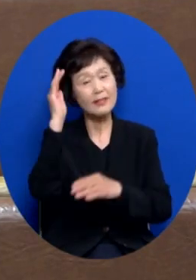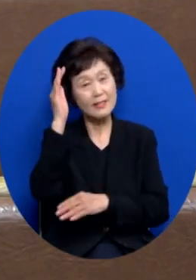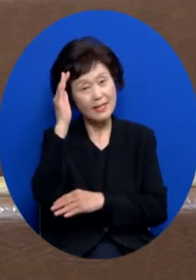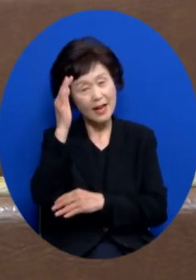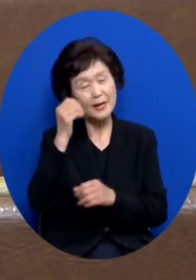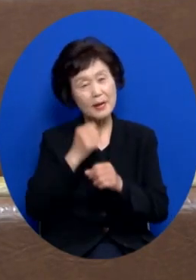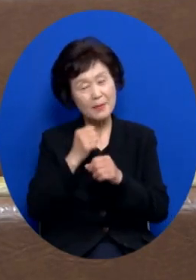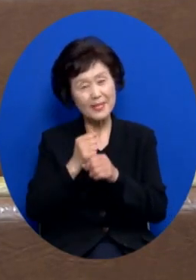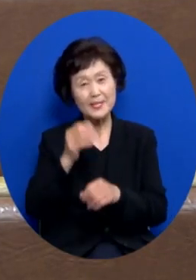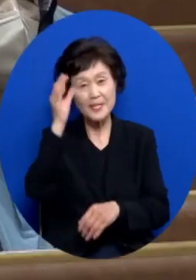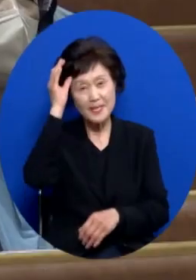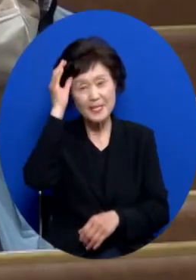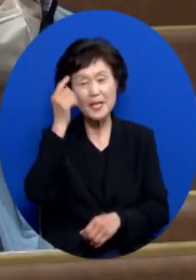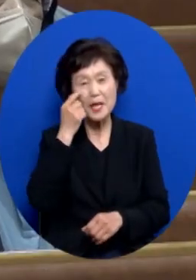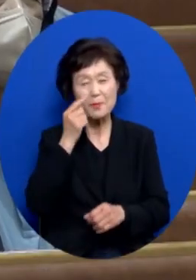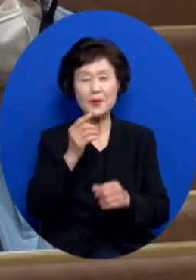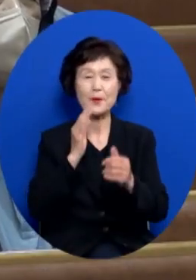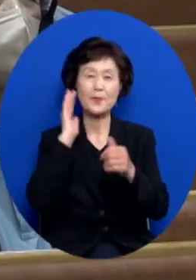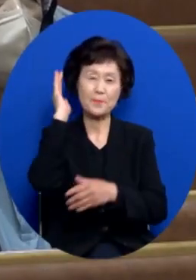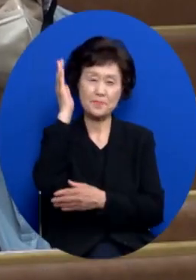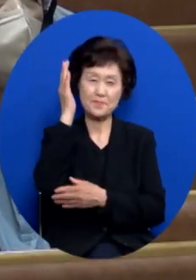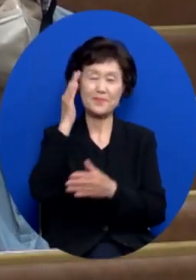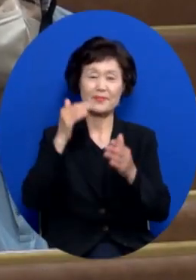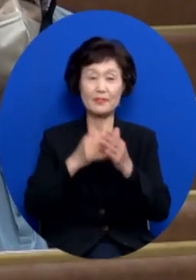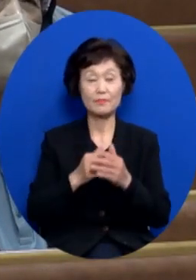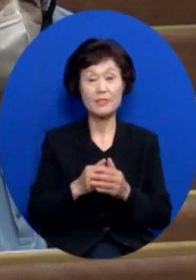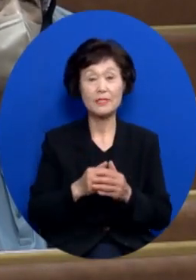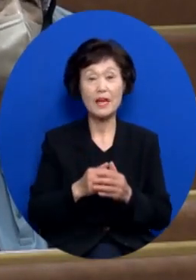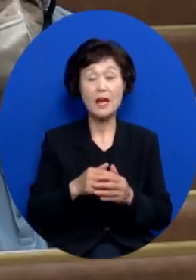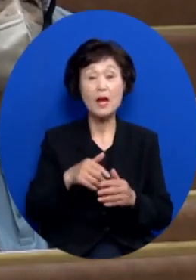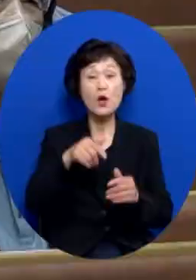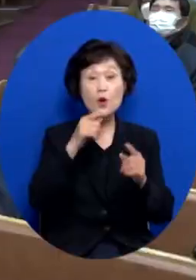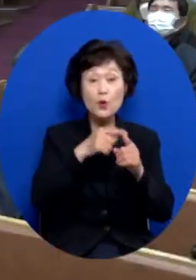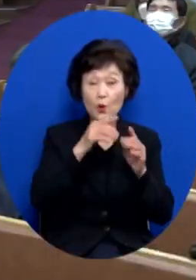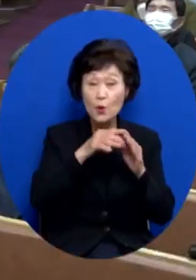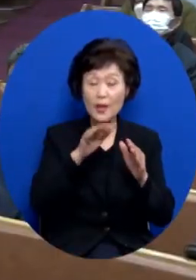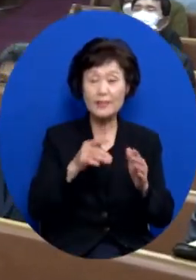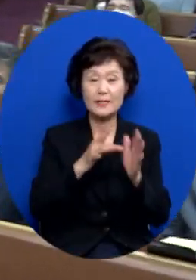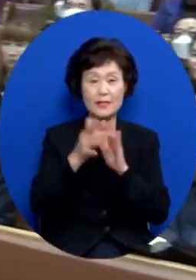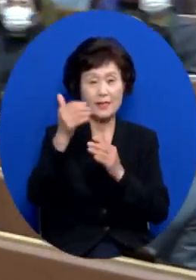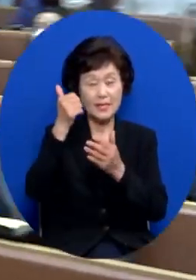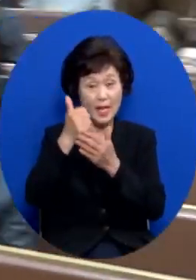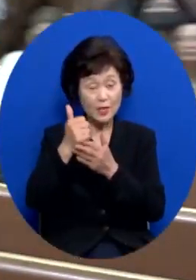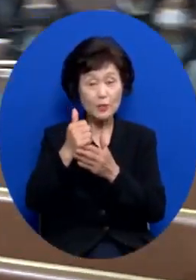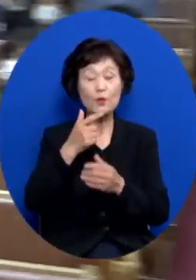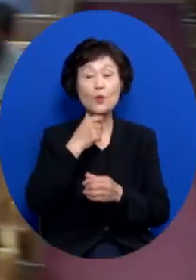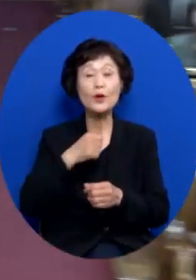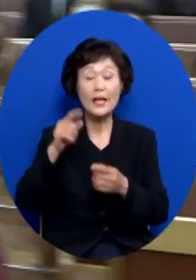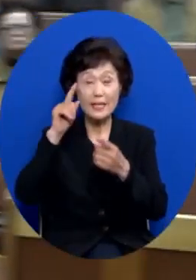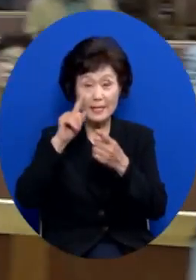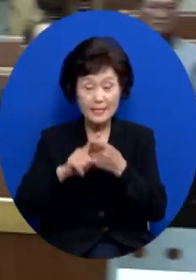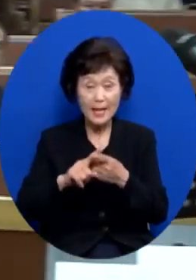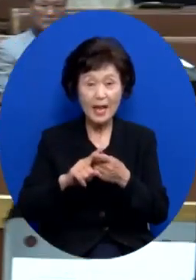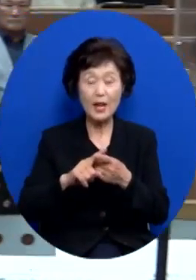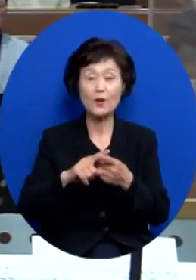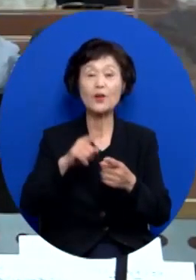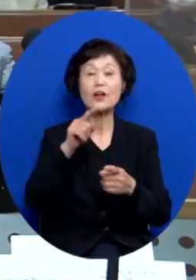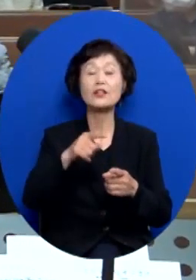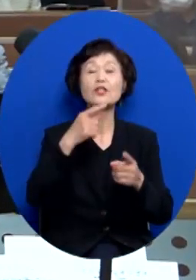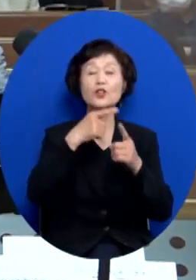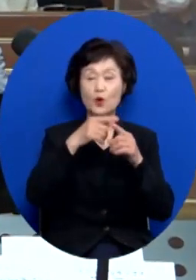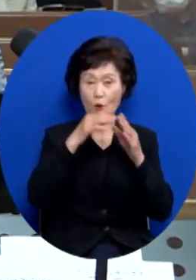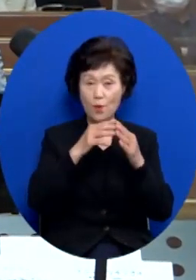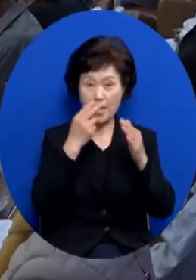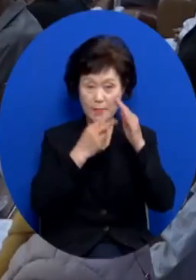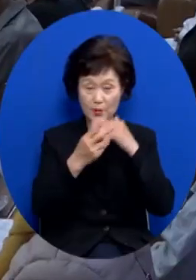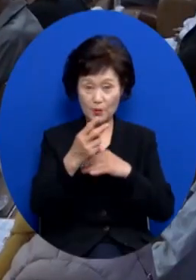가실지 기대하라고 강조했습니다 한편 구포교회는 예수님이 의도한 바로 그 교회를 비전으로